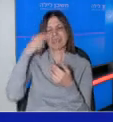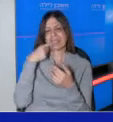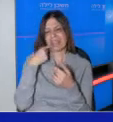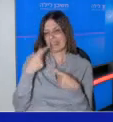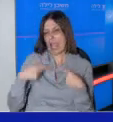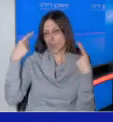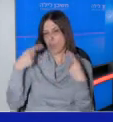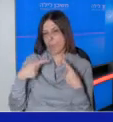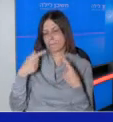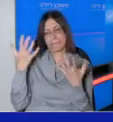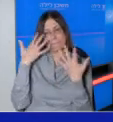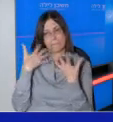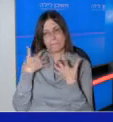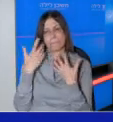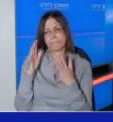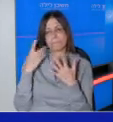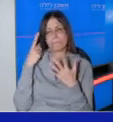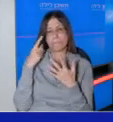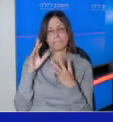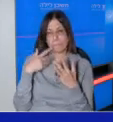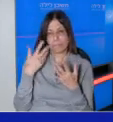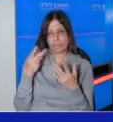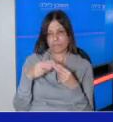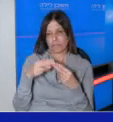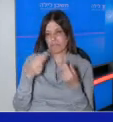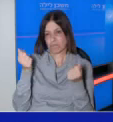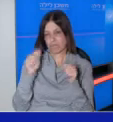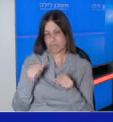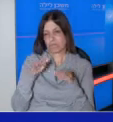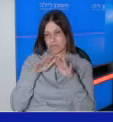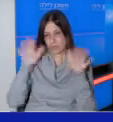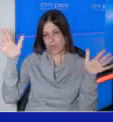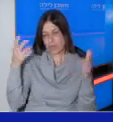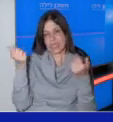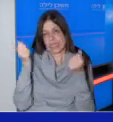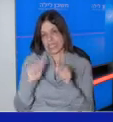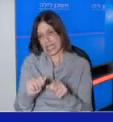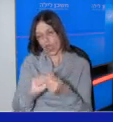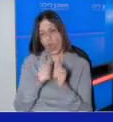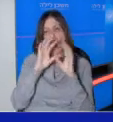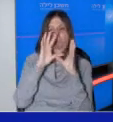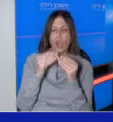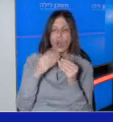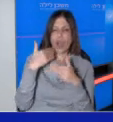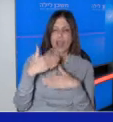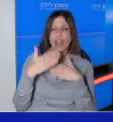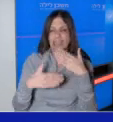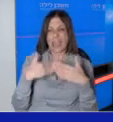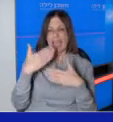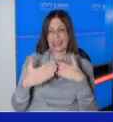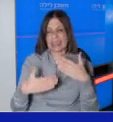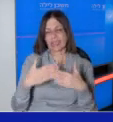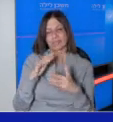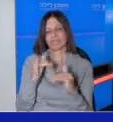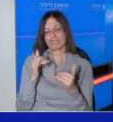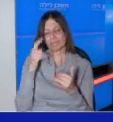יגיד. בואי תני לנו רגע את הטייק שלך. אנחנו הולכים לסגירה מוחלטת של שדה התעופה, סגר או שהכל יהיה הדרגתי? טוב, תראה,